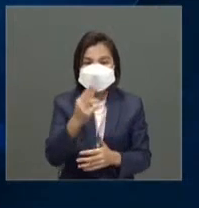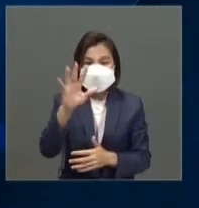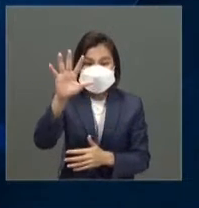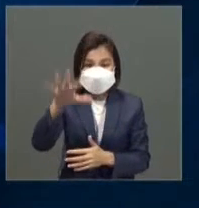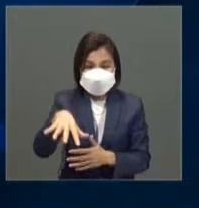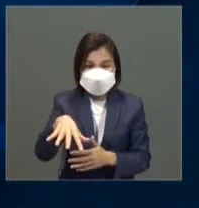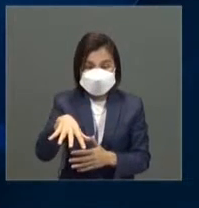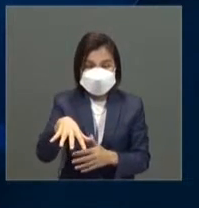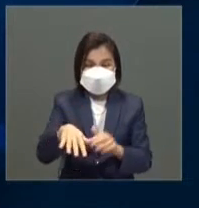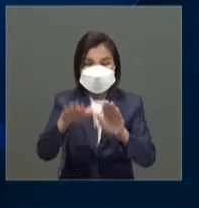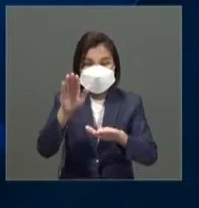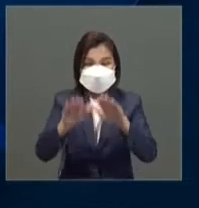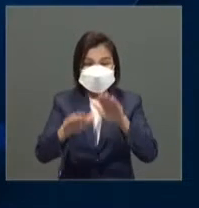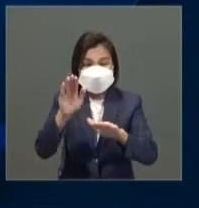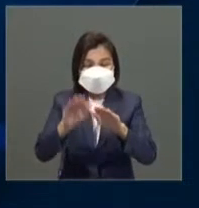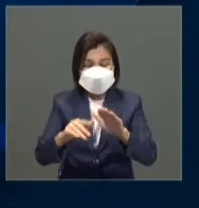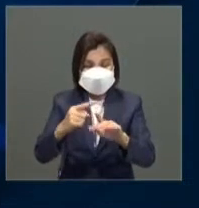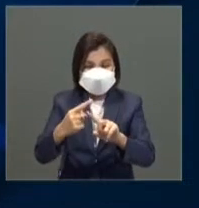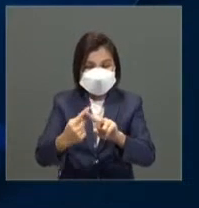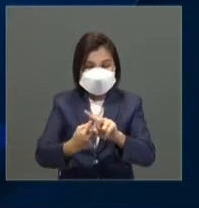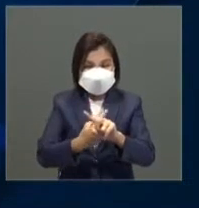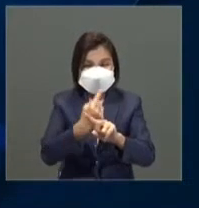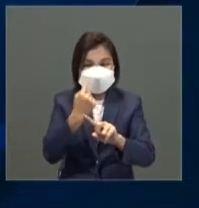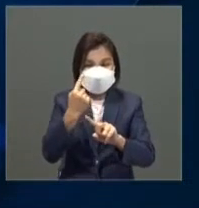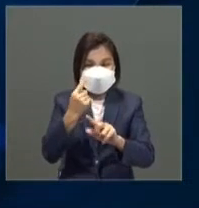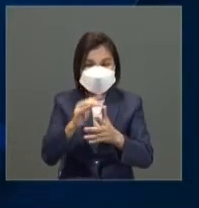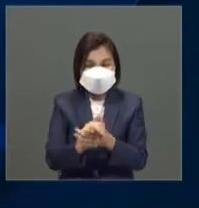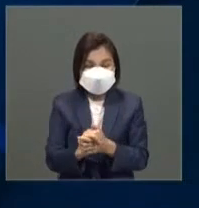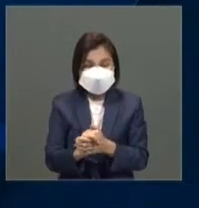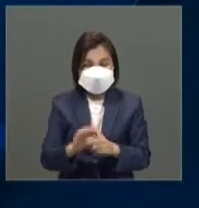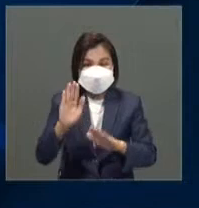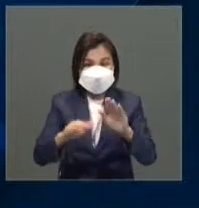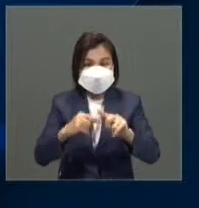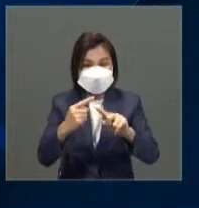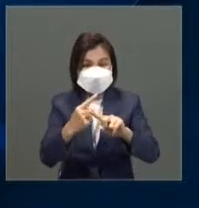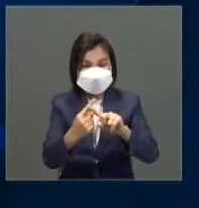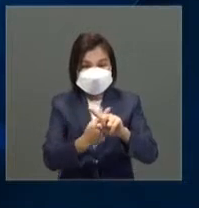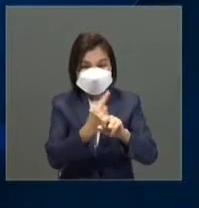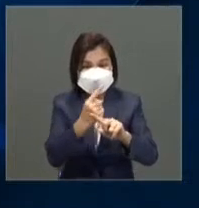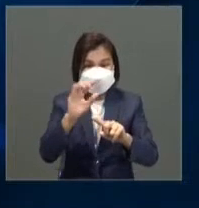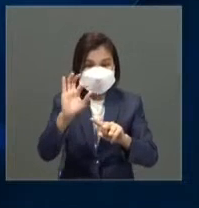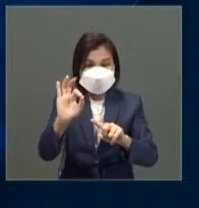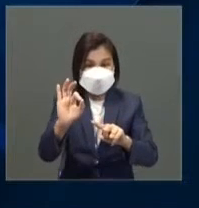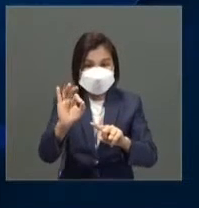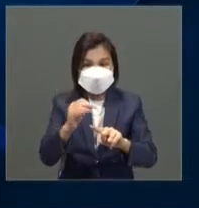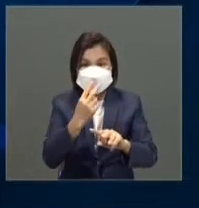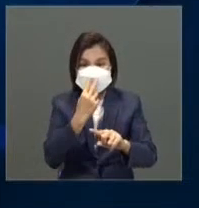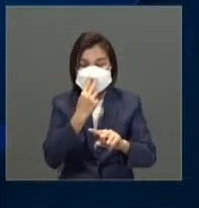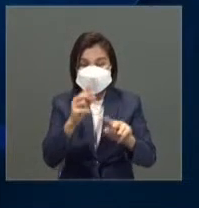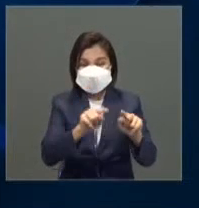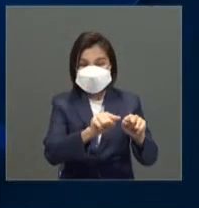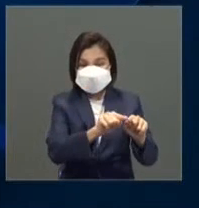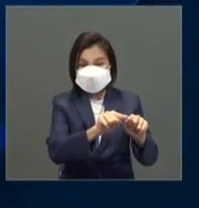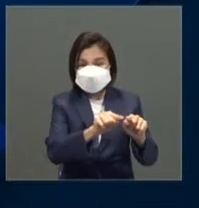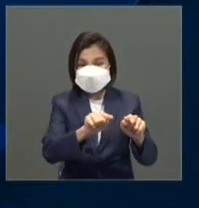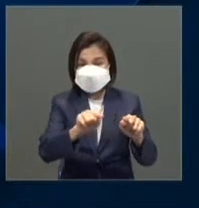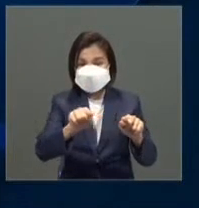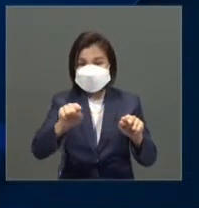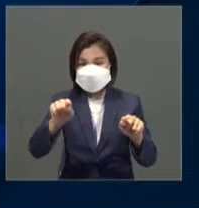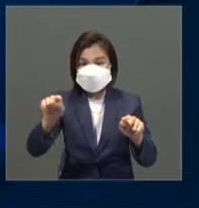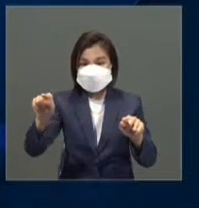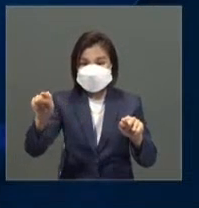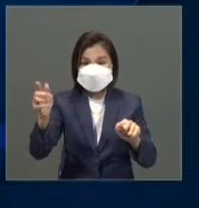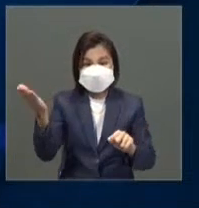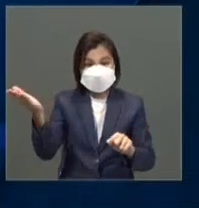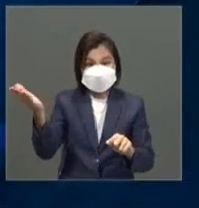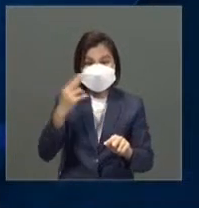45,000 ในประมาณสักกลางเดือนต้นเดือนถึงกลางเดือนกันยายนจะเห็นปลายเคิร์ฟนั่นนะครับใกล้ๆมือผมเนี่ยนะครับตรง